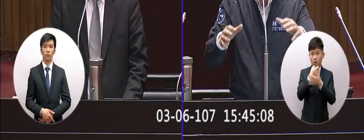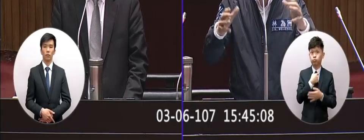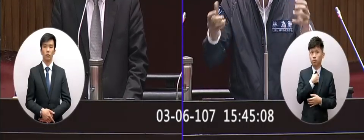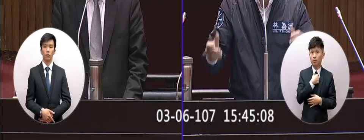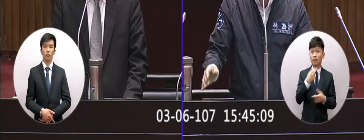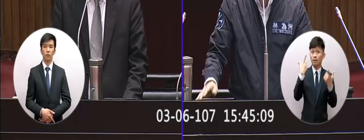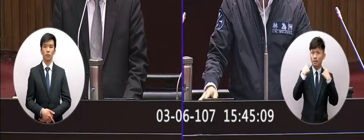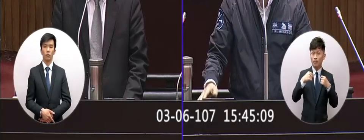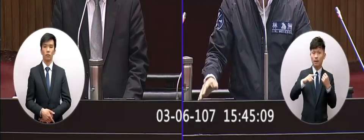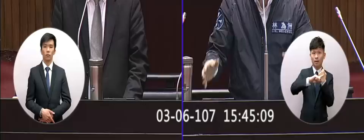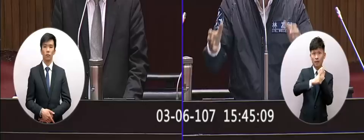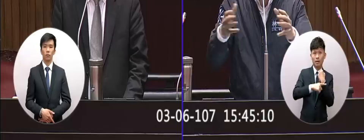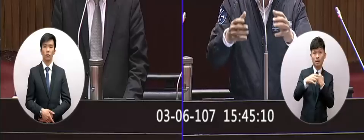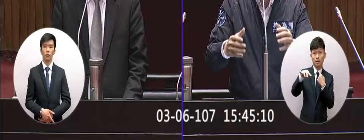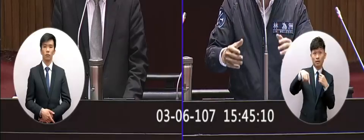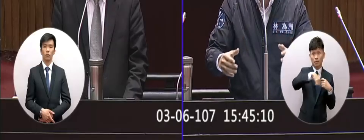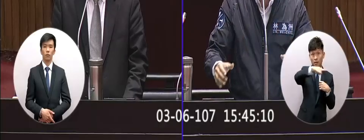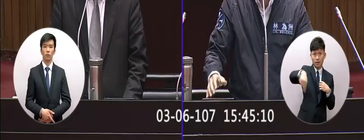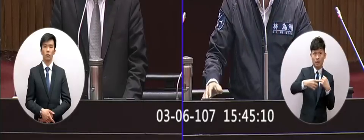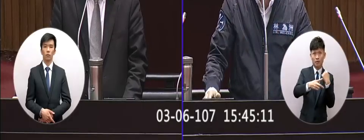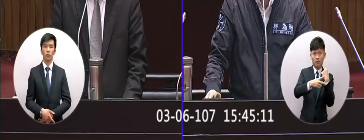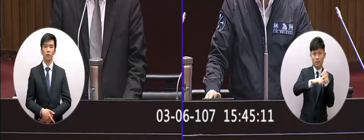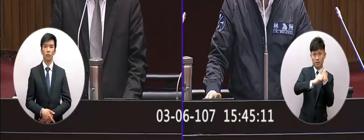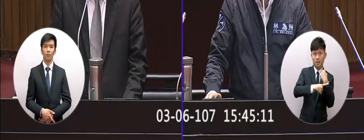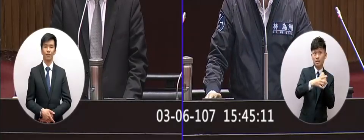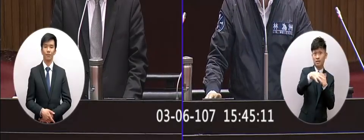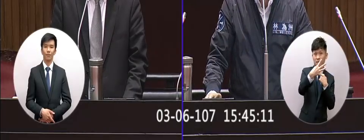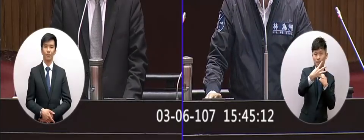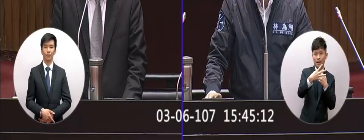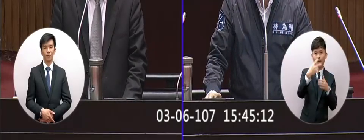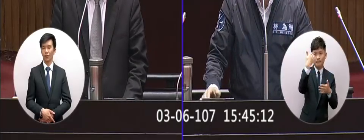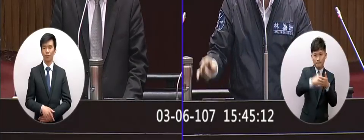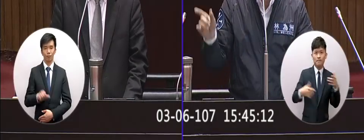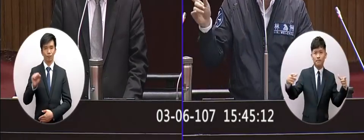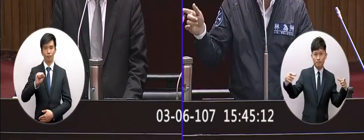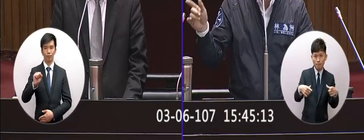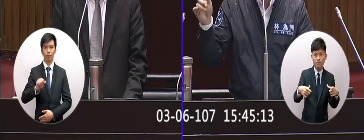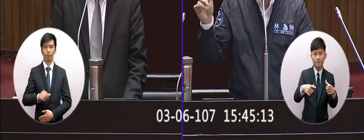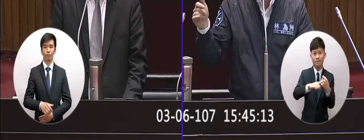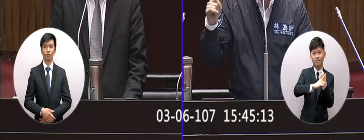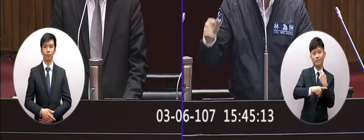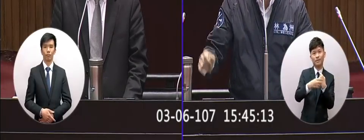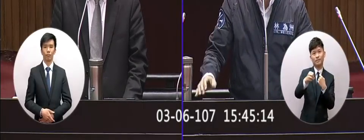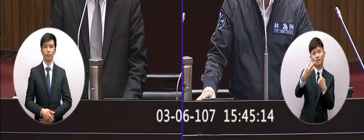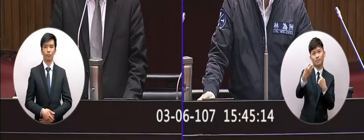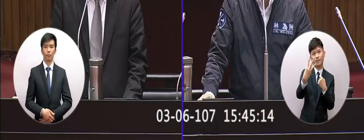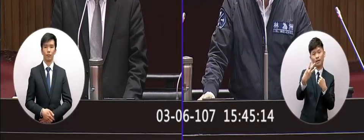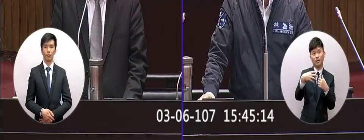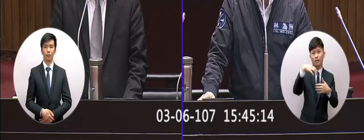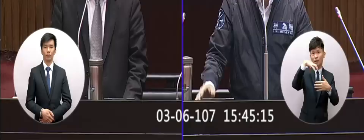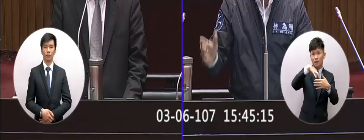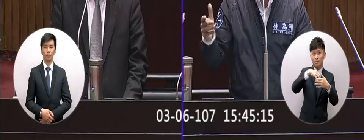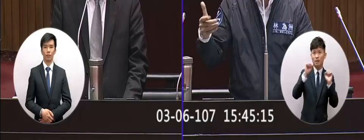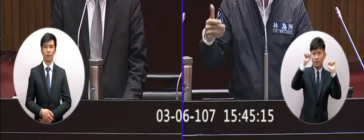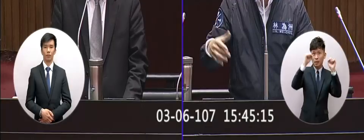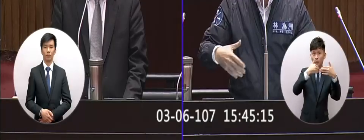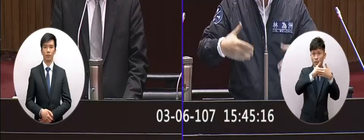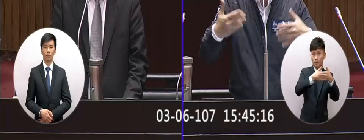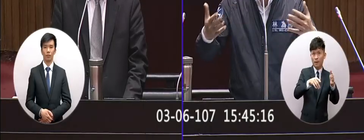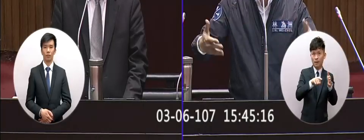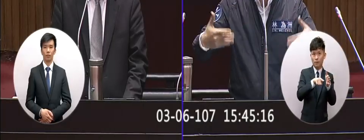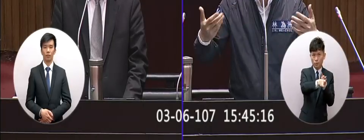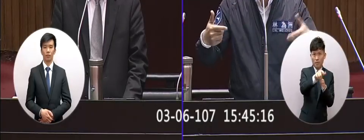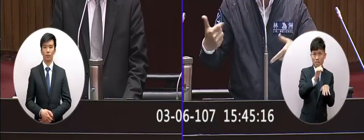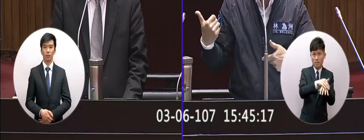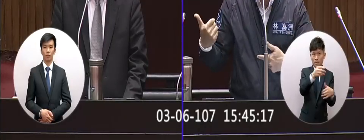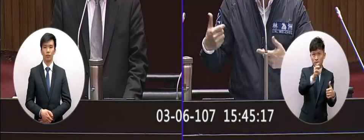是400公尺改成300公尺， 不行， 那个里面有体育班 高中里面